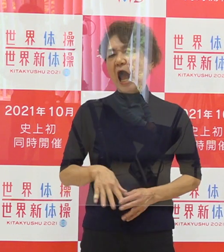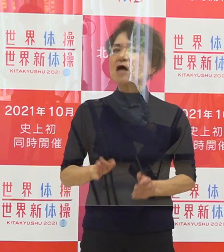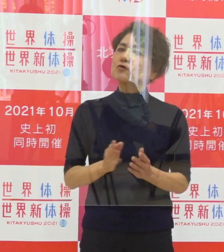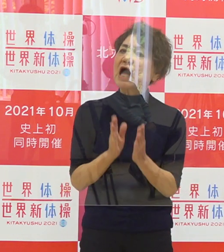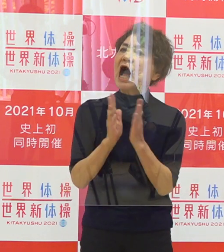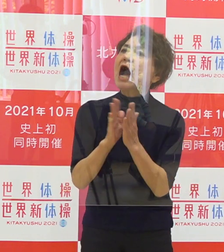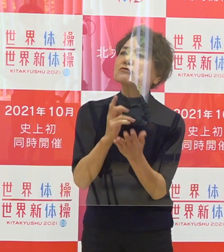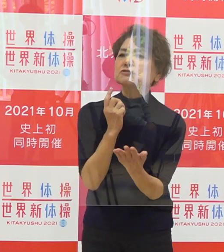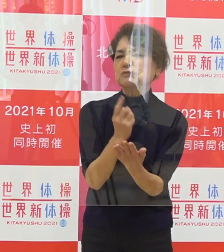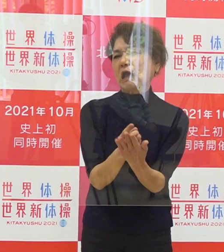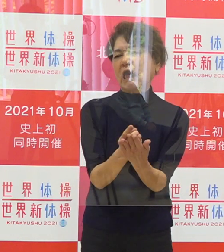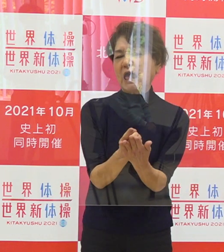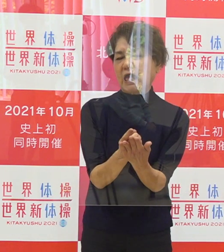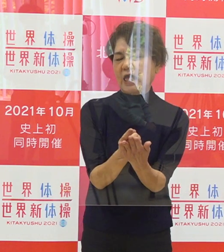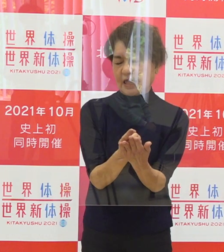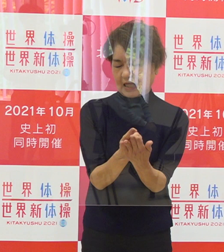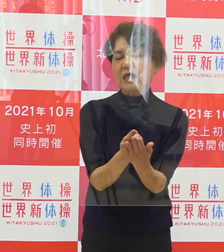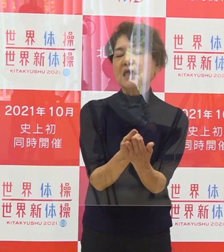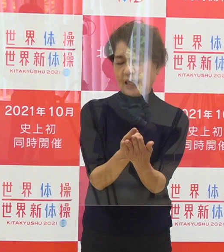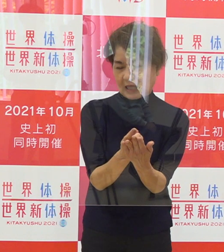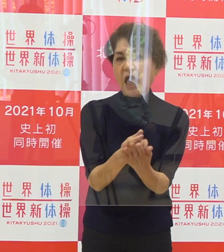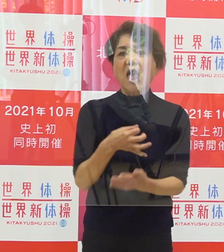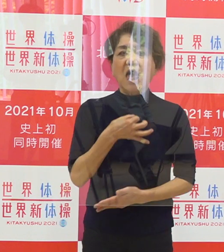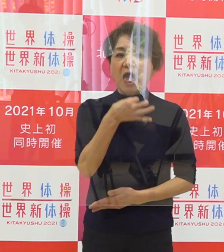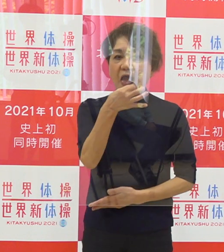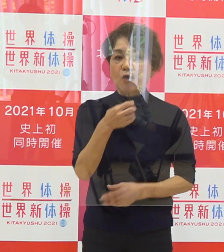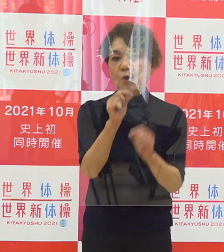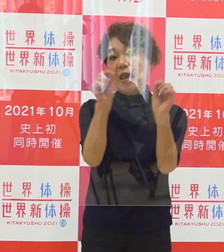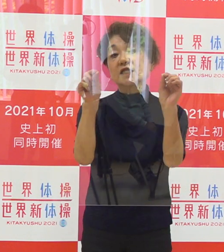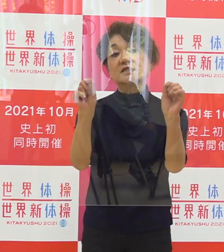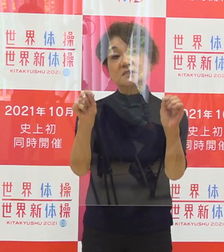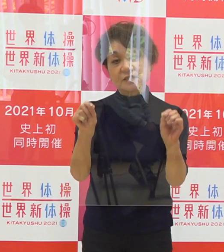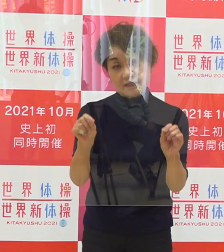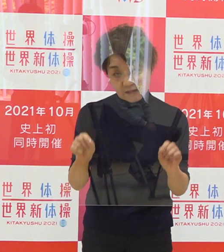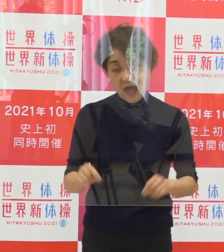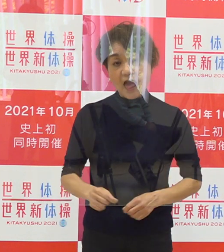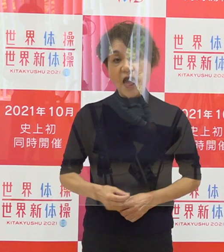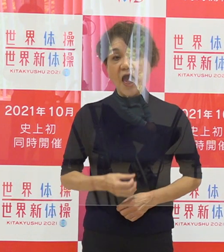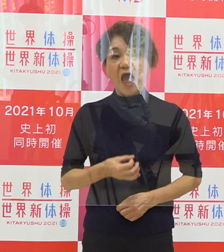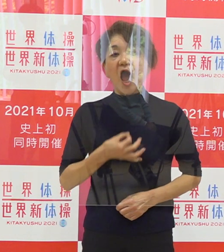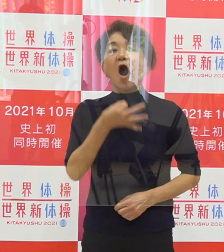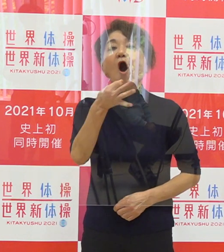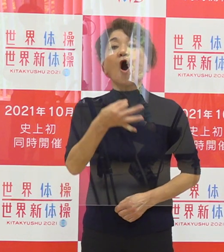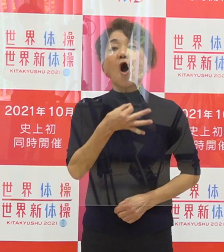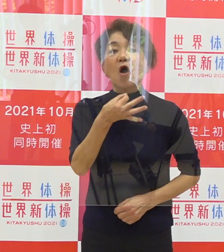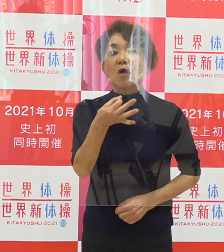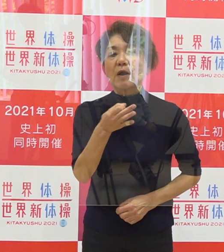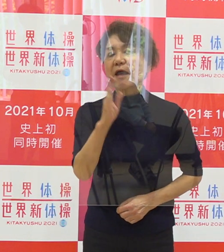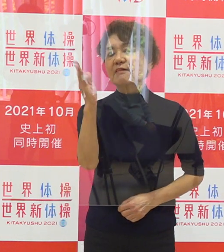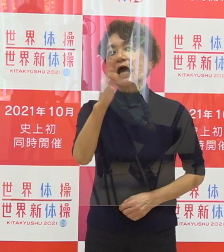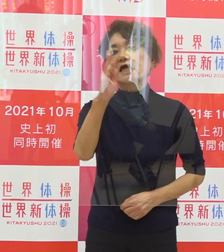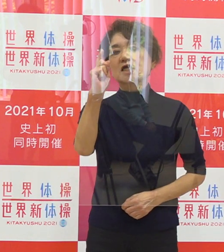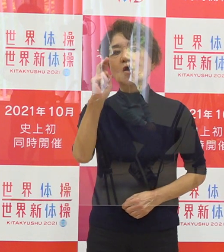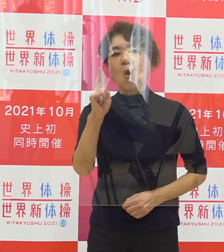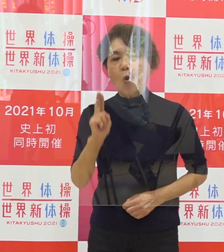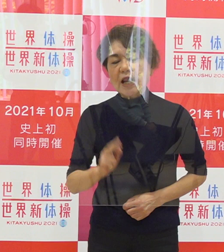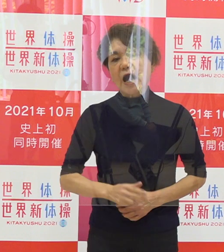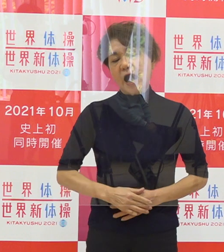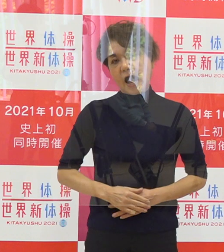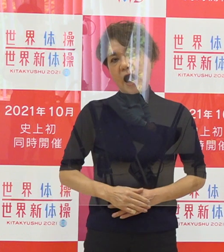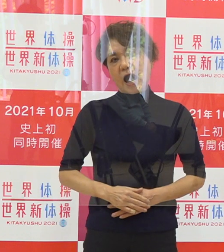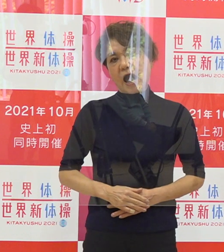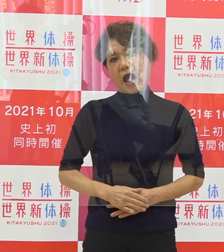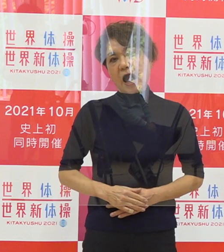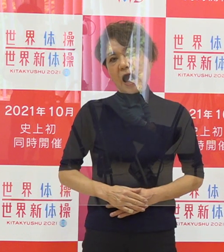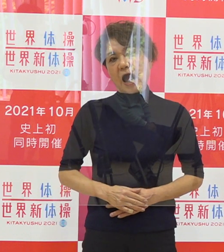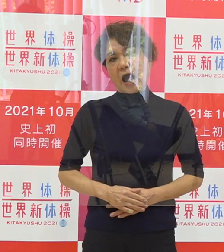は出てきなかったと思ったんだけど、声について大声出さないようなその静止についてのア